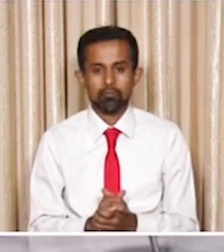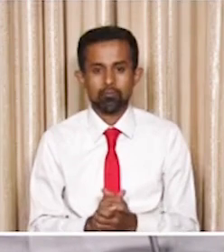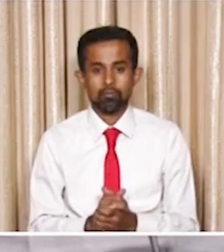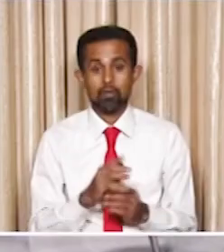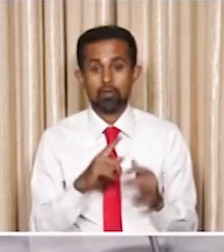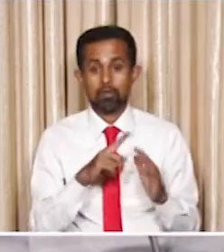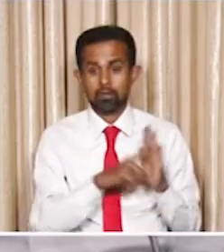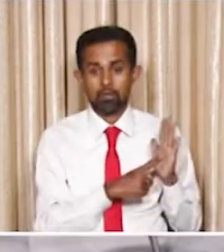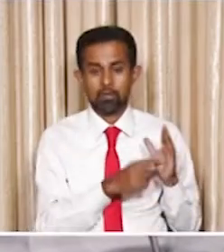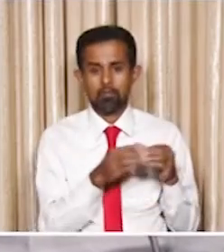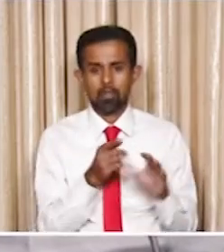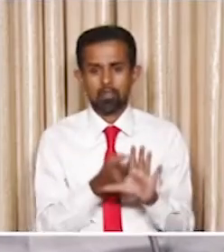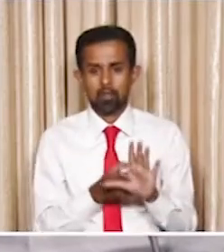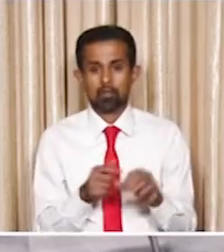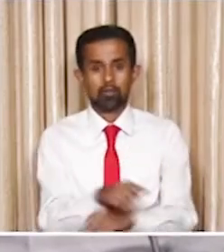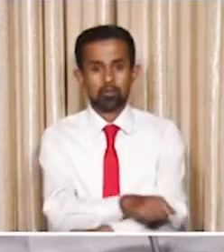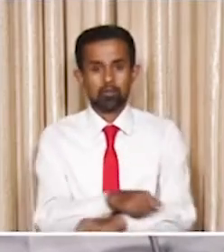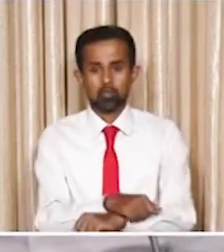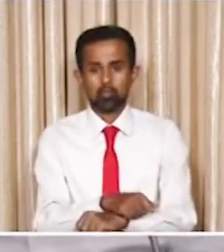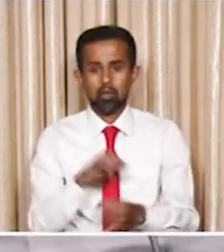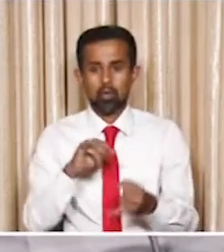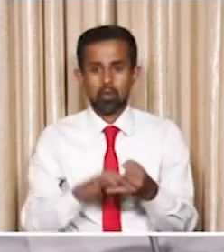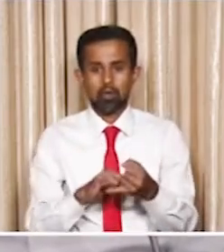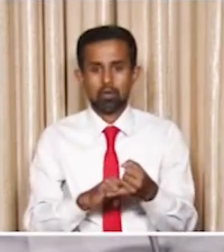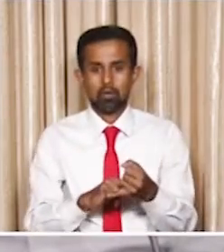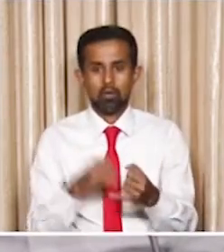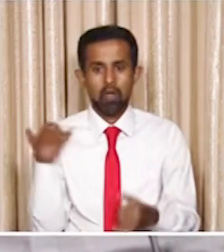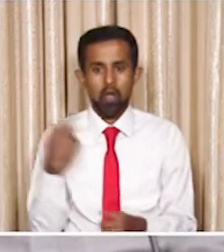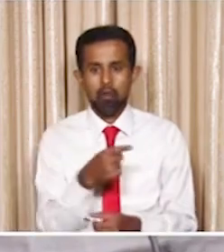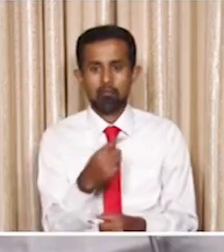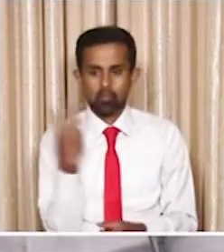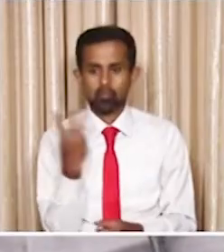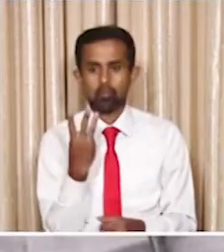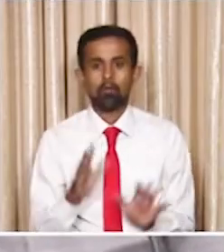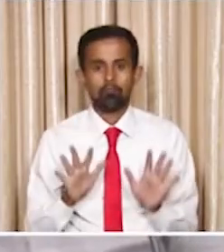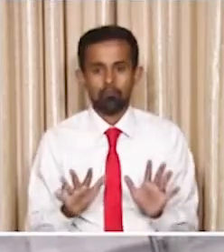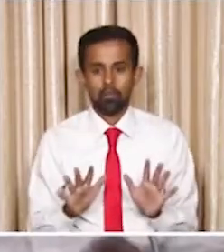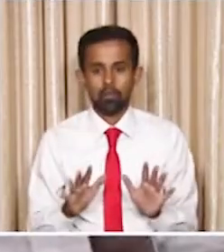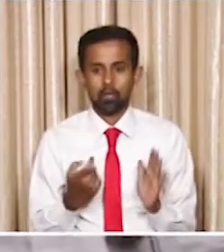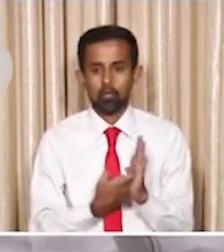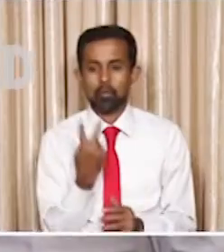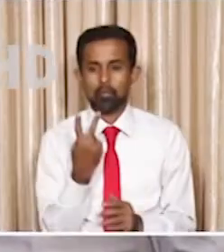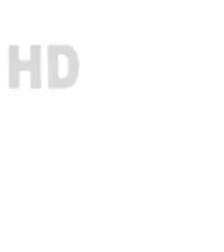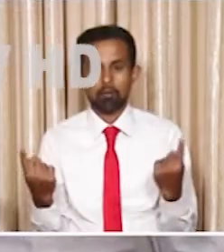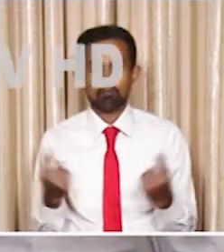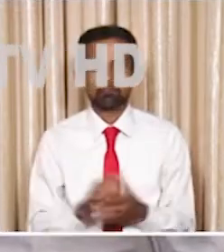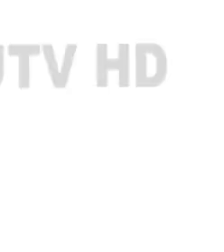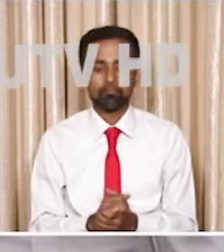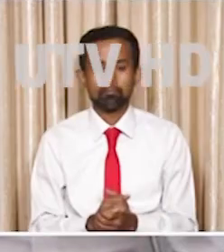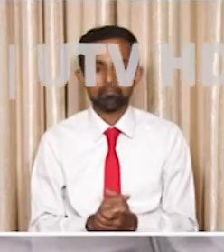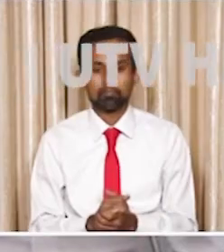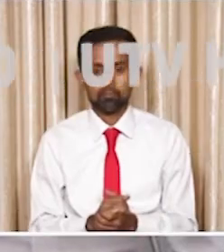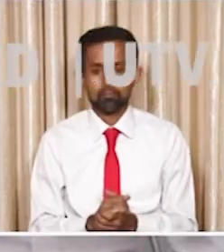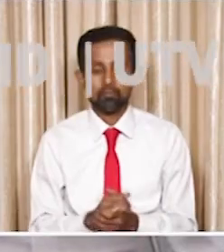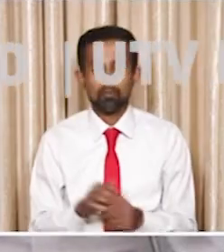ජනතා පෙරමුණේ තරුණ සංවිධායක අපේ සංජය සහෝදරය හිටියේ අපි තුන්දෙනා එතන හිටියේ කාමර දෙක එකම හෝටලයක ඉතින් ඒ නිසා